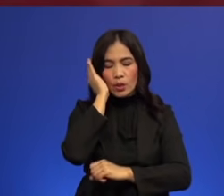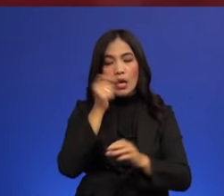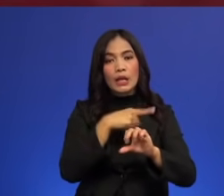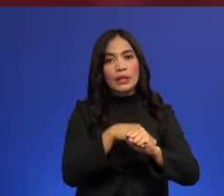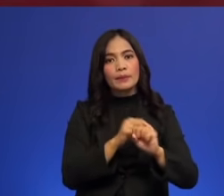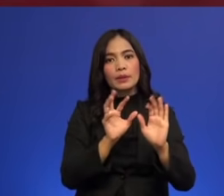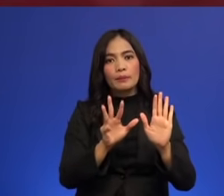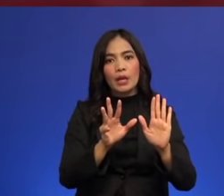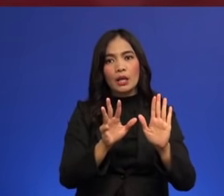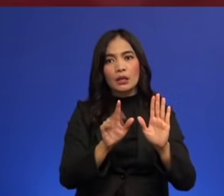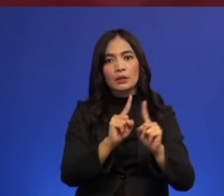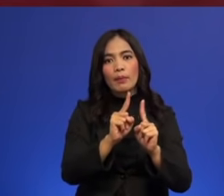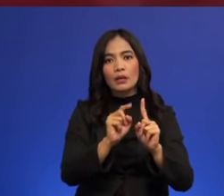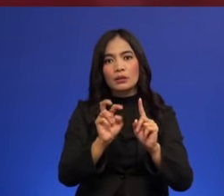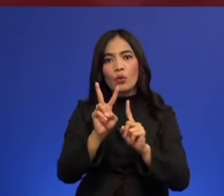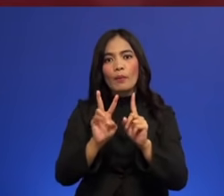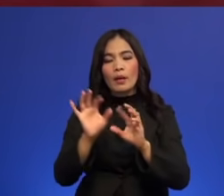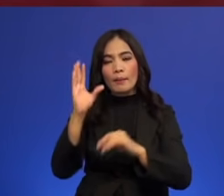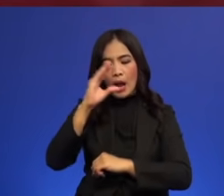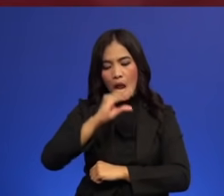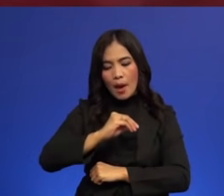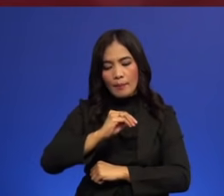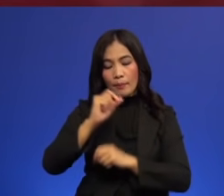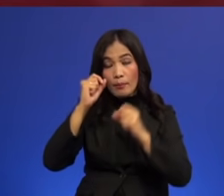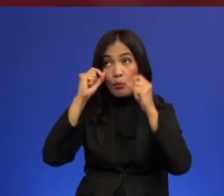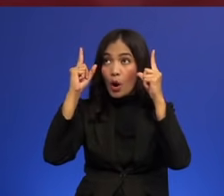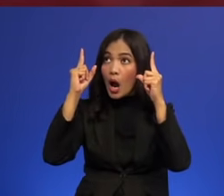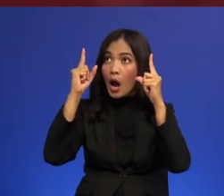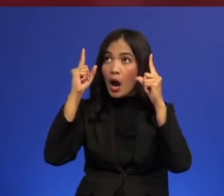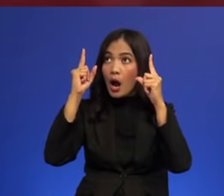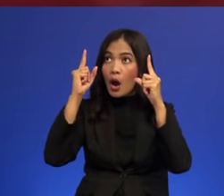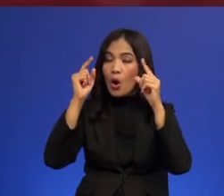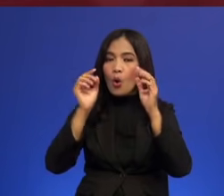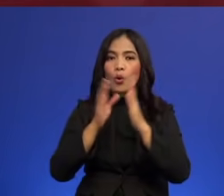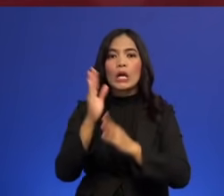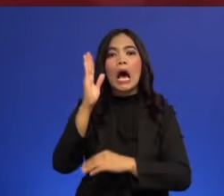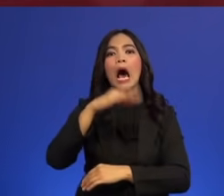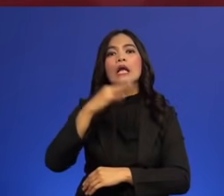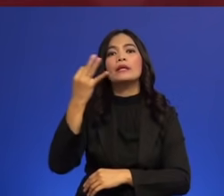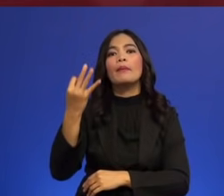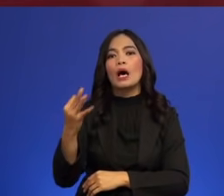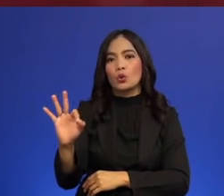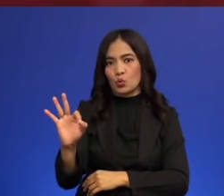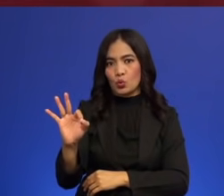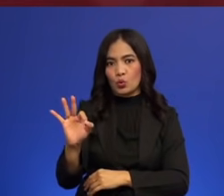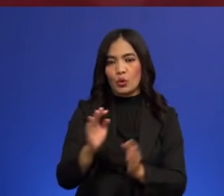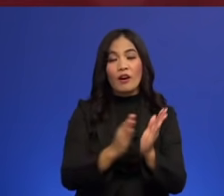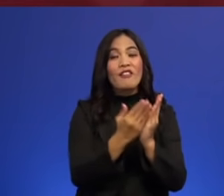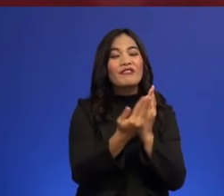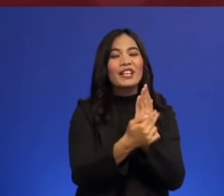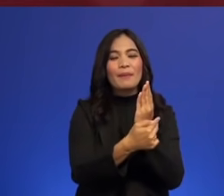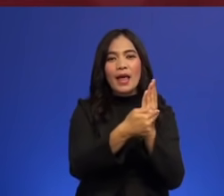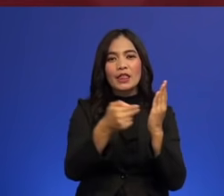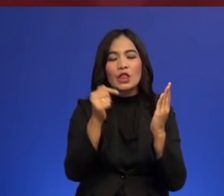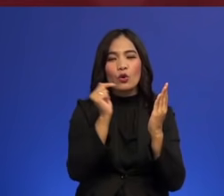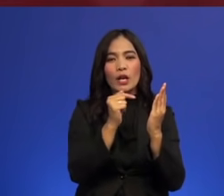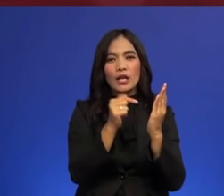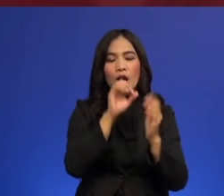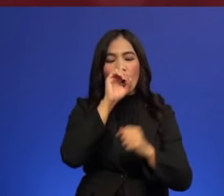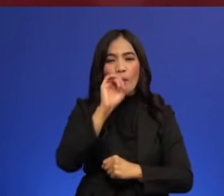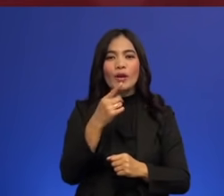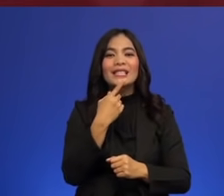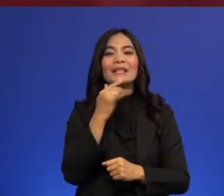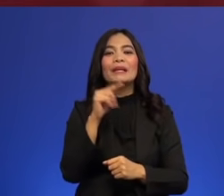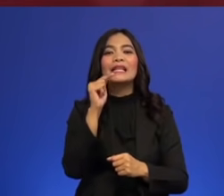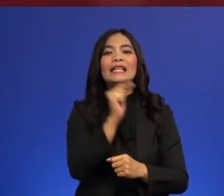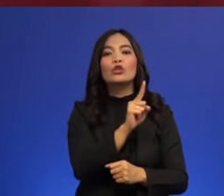10, 11, 12 malam. Buka mata sudah hari yang baru. Firman Tuhan mengatakan seperti